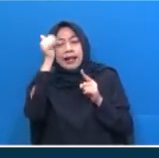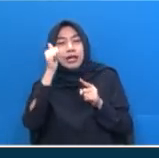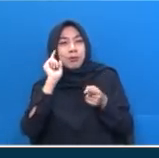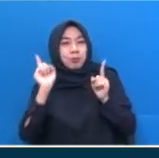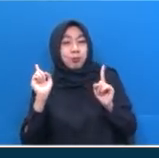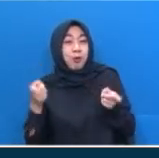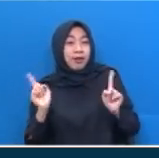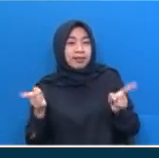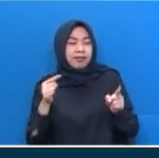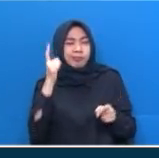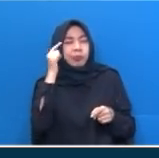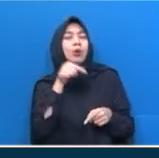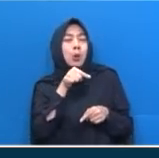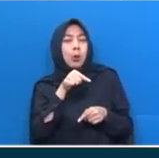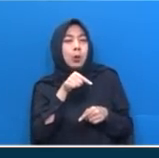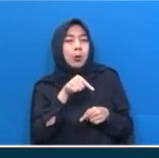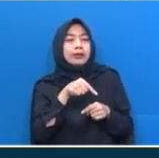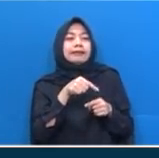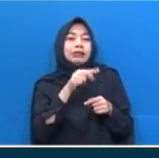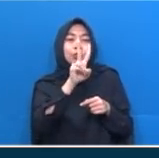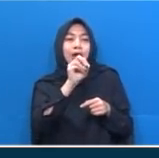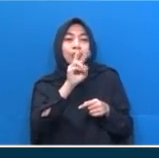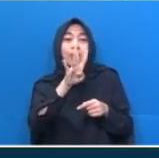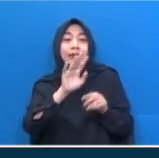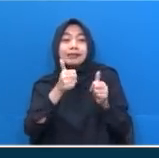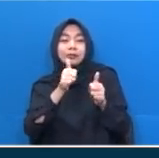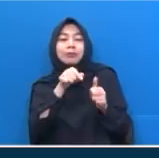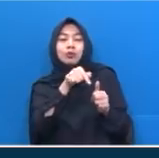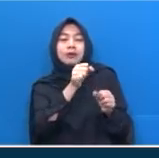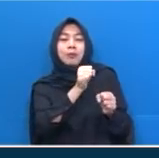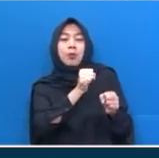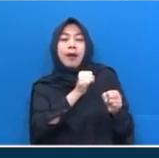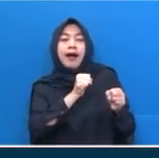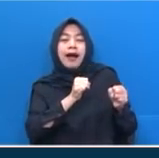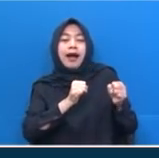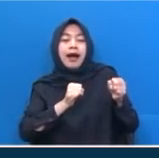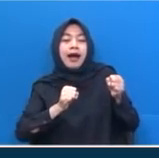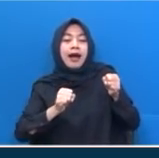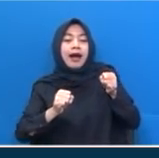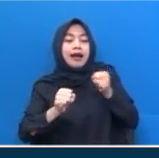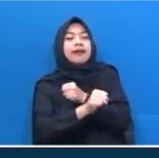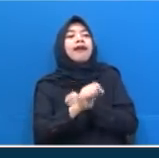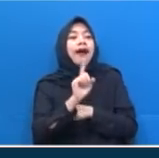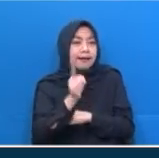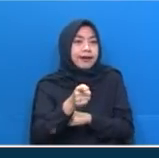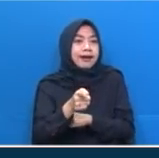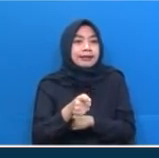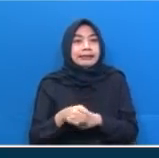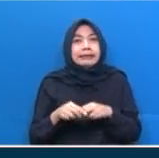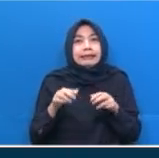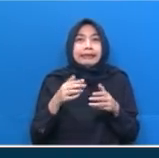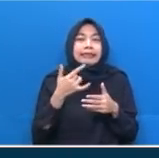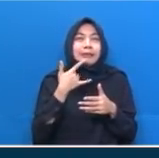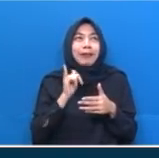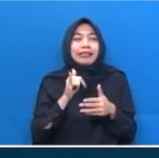sebagai bentuk dinamika panjang menuju 2024 menurut Adi Jokowi seolah sedang pamer kemesraan